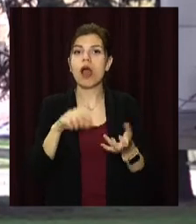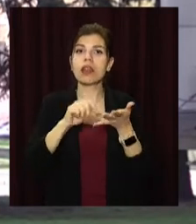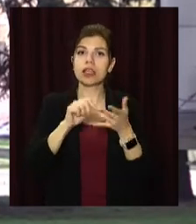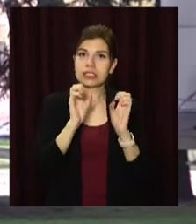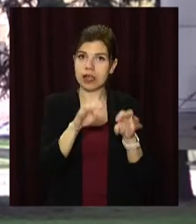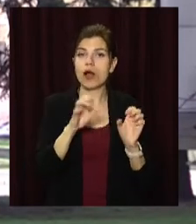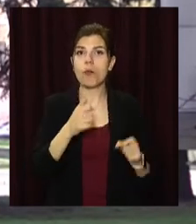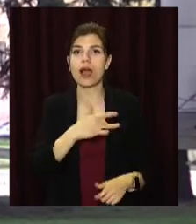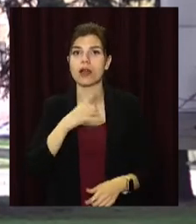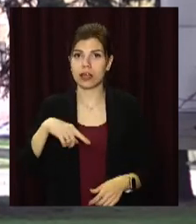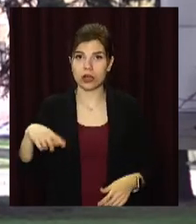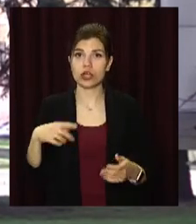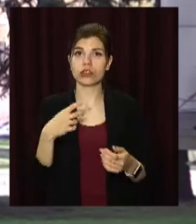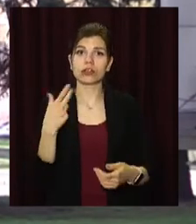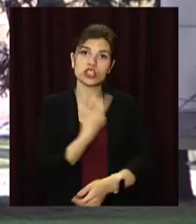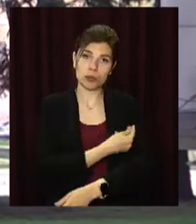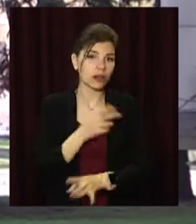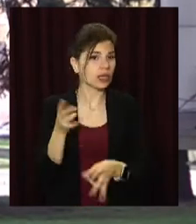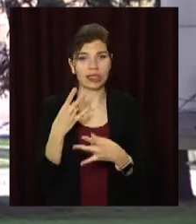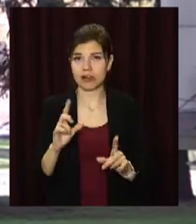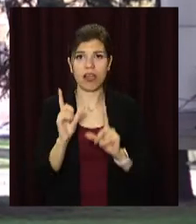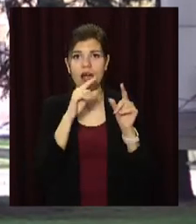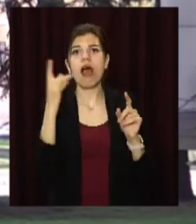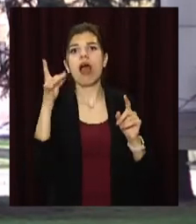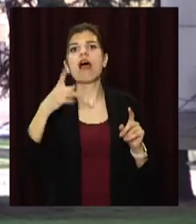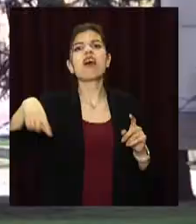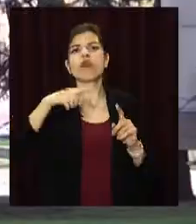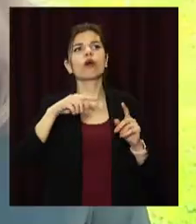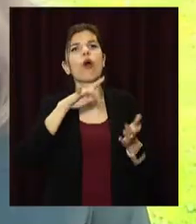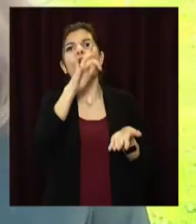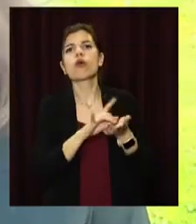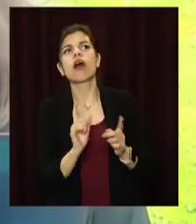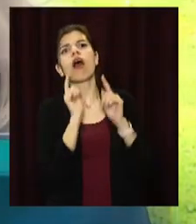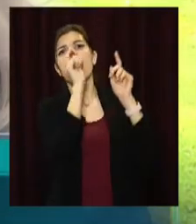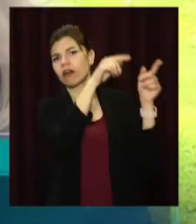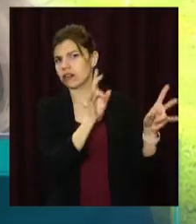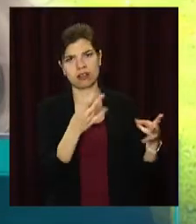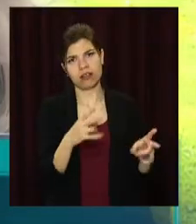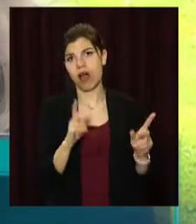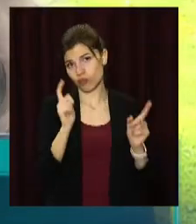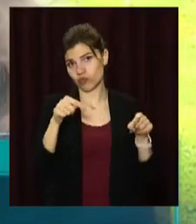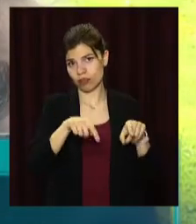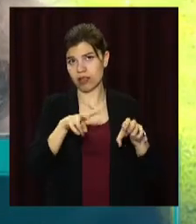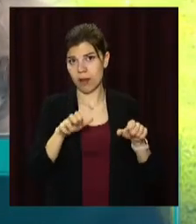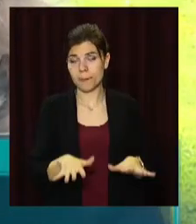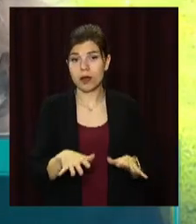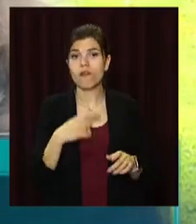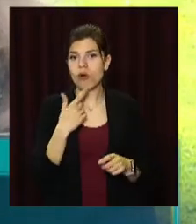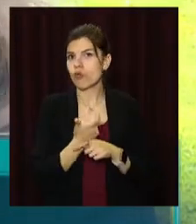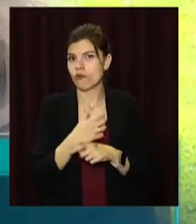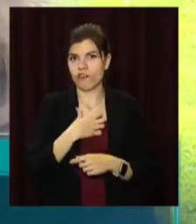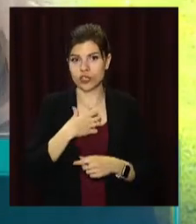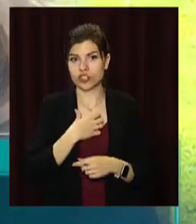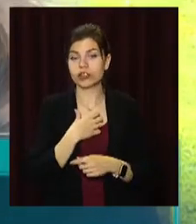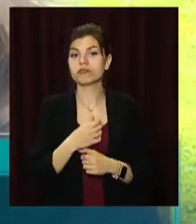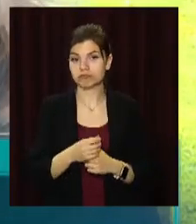аналізи, зробити кардіограму, щеплення. Не потрібно буде їхати в район, все на місці, в громаді. Дуже важливо, щоб буде у нас амбулаторія